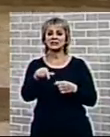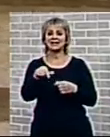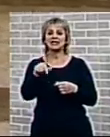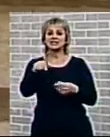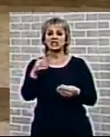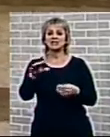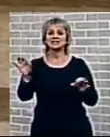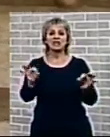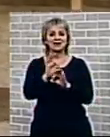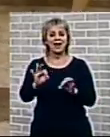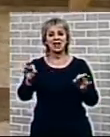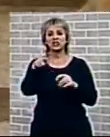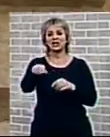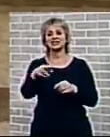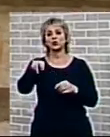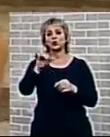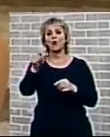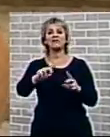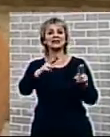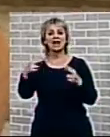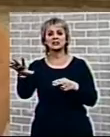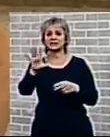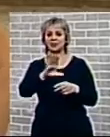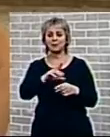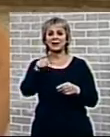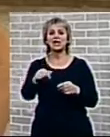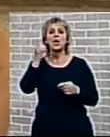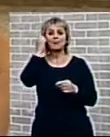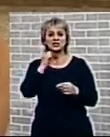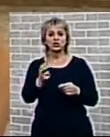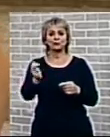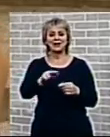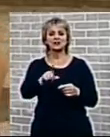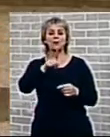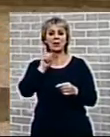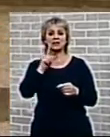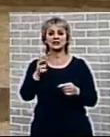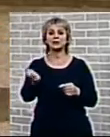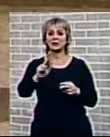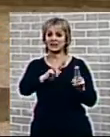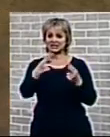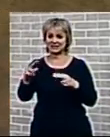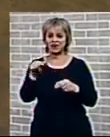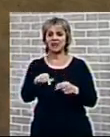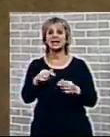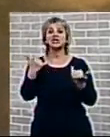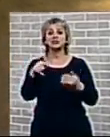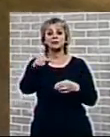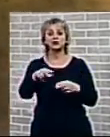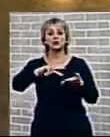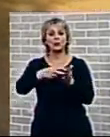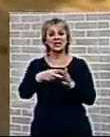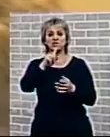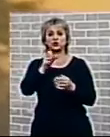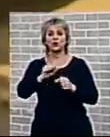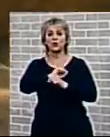здесь играл оркестр духовой, танцы были. И пожилые, и молодые танцевали. Теперь тут планируют